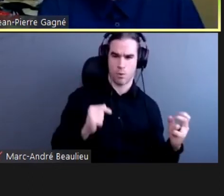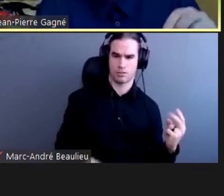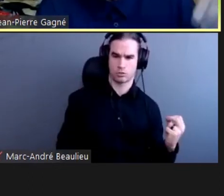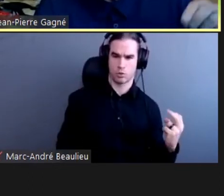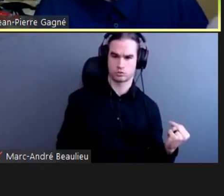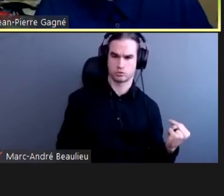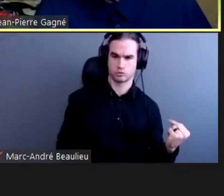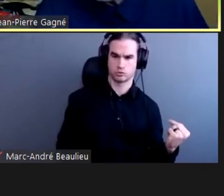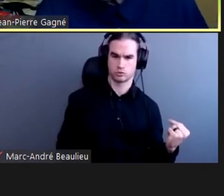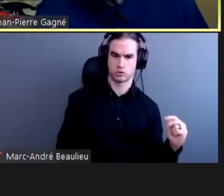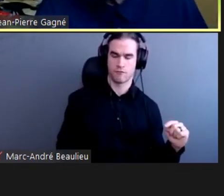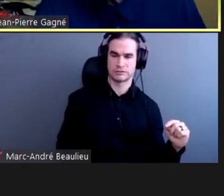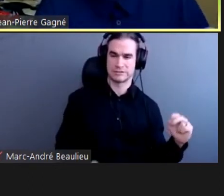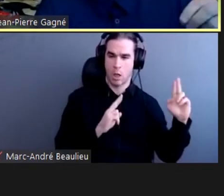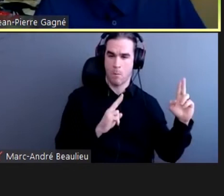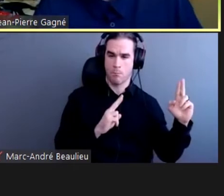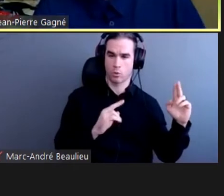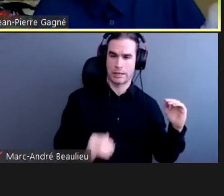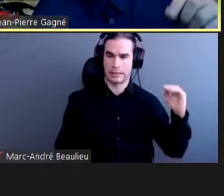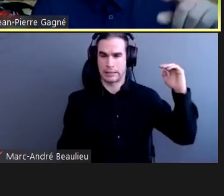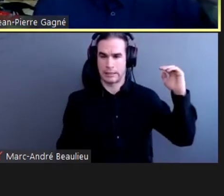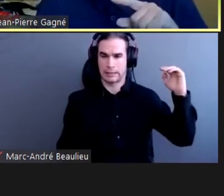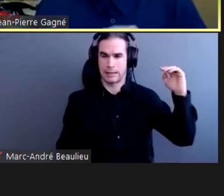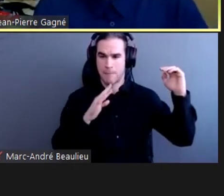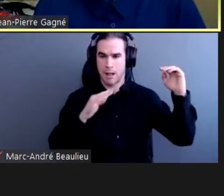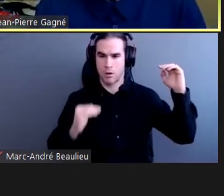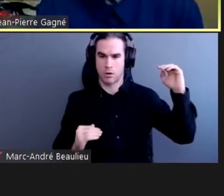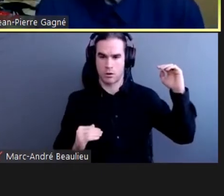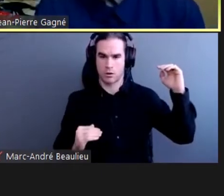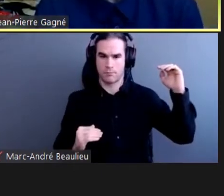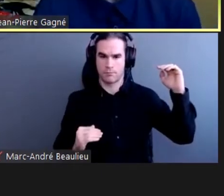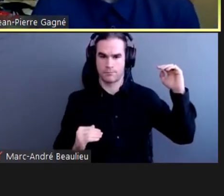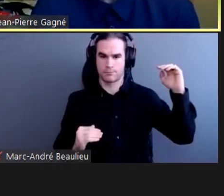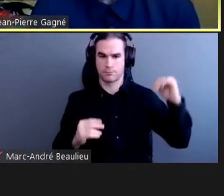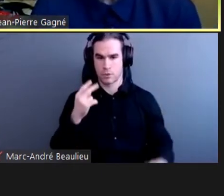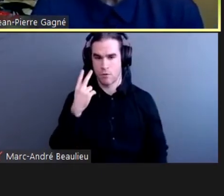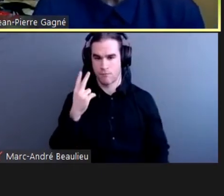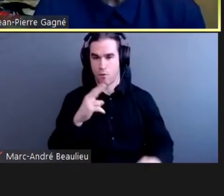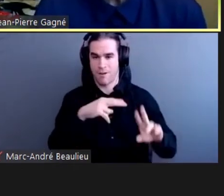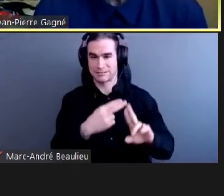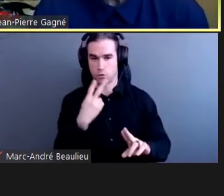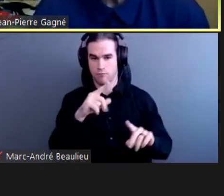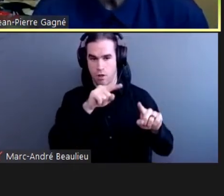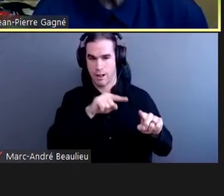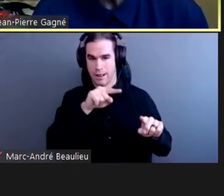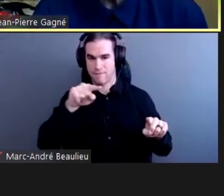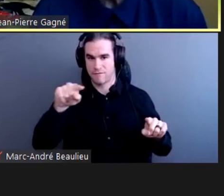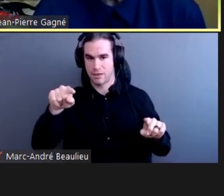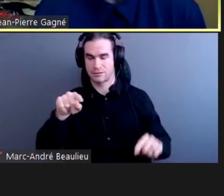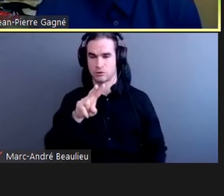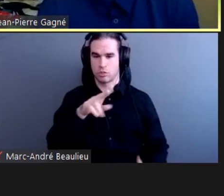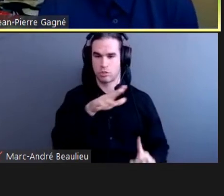dire que le bruit est beaucoup plus fort que la parole. Et vous allez voir, et les résultats que vous allez voir sur ce graphique-là, c'est dans